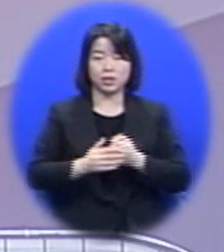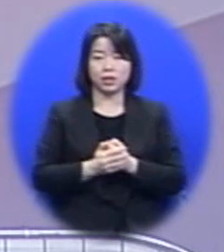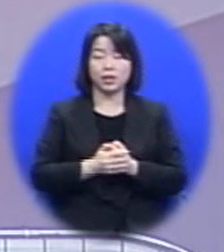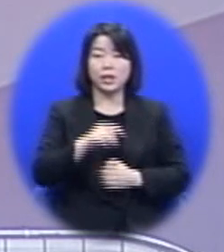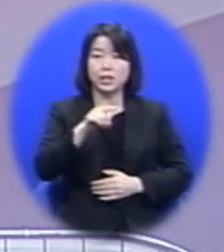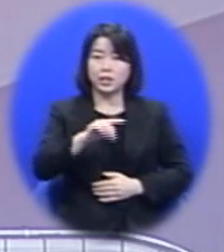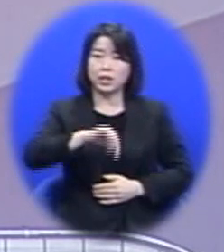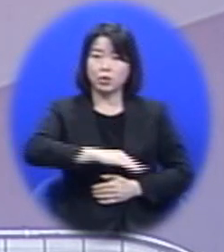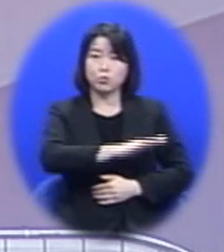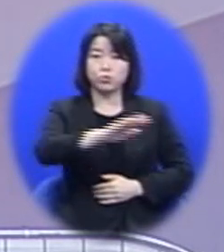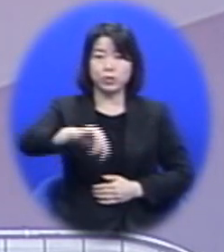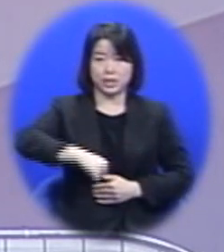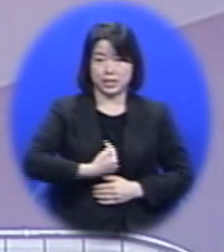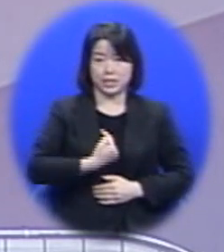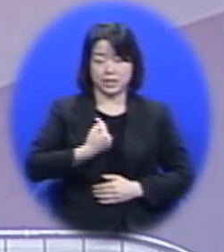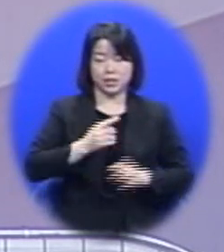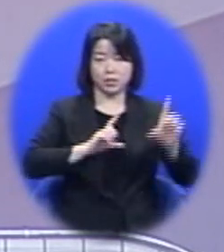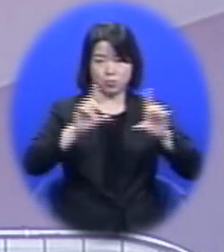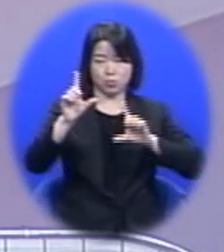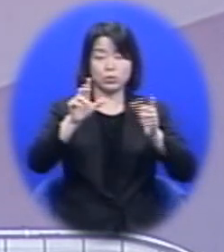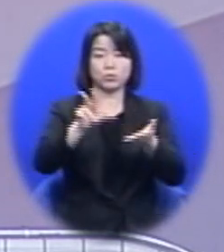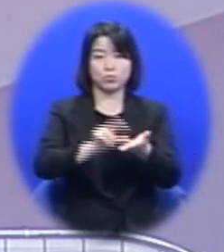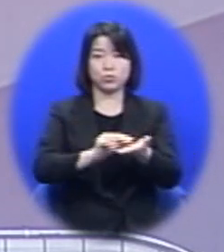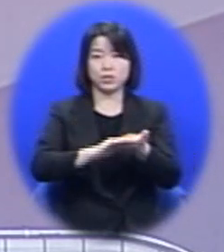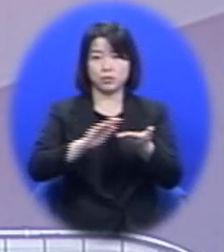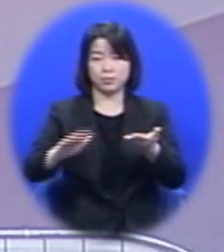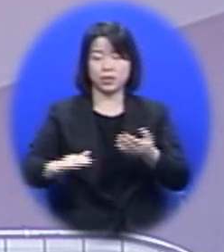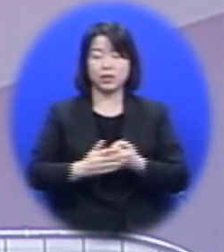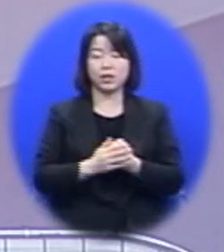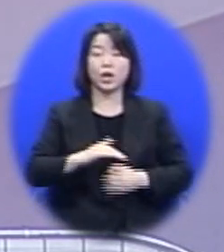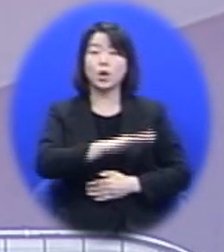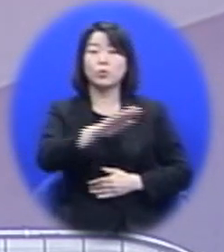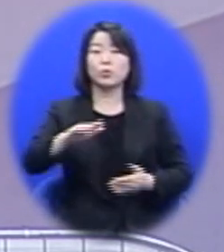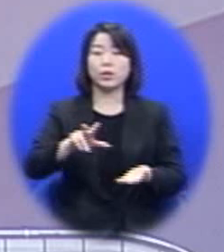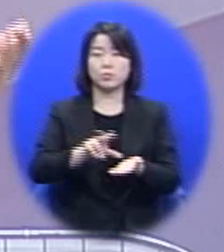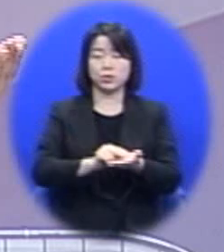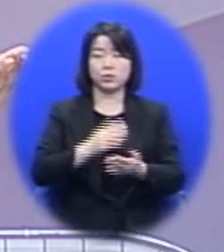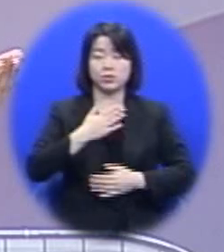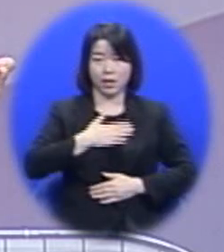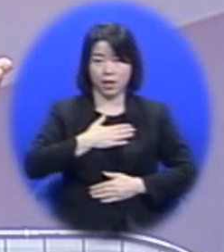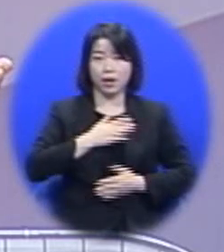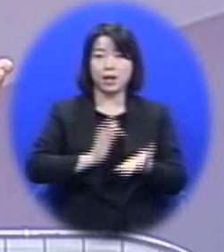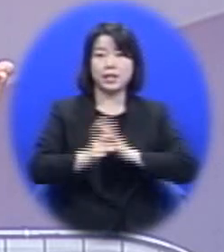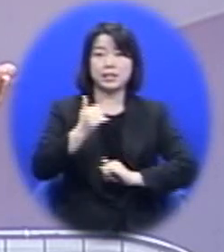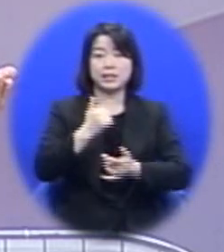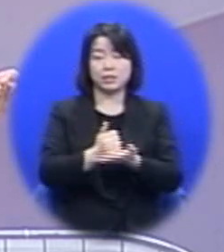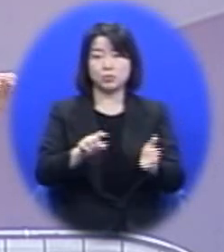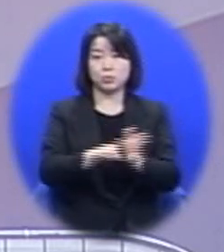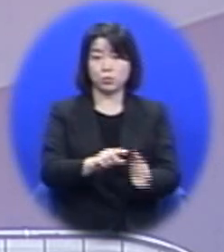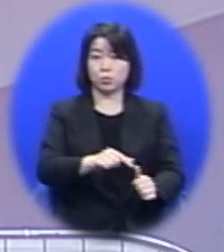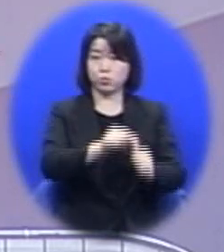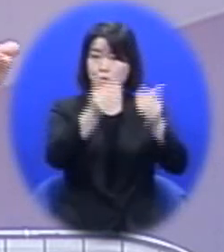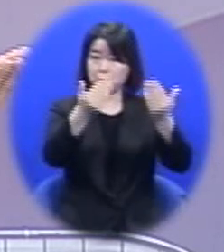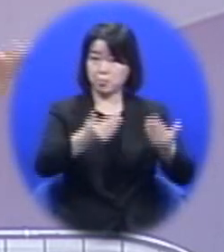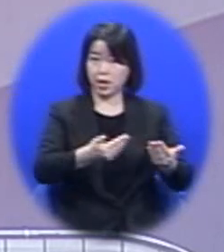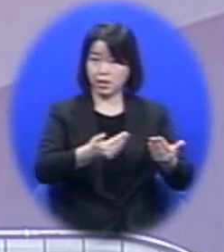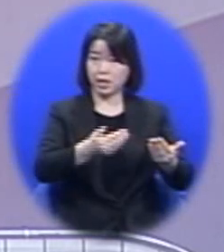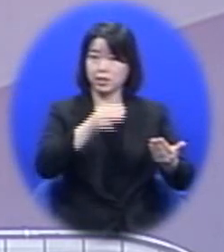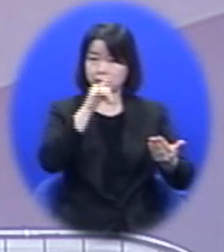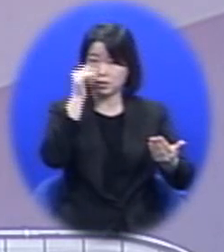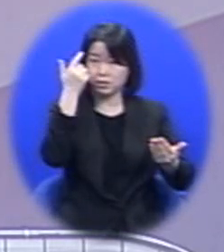자신의 지금의 문제입니다. 우리의 문제는 내가 예수 믿고 구원받았느냐, 이 문제